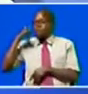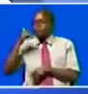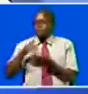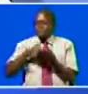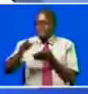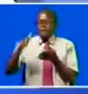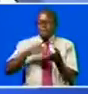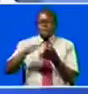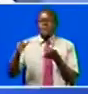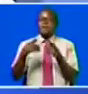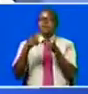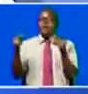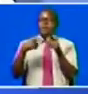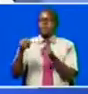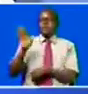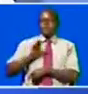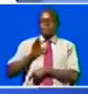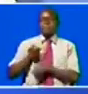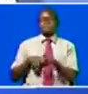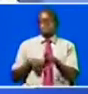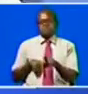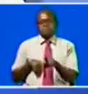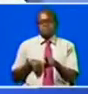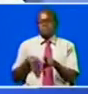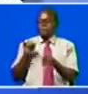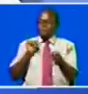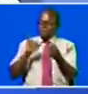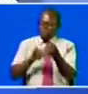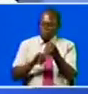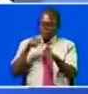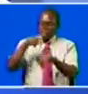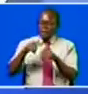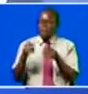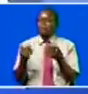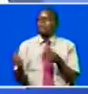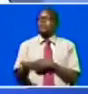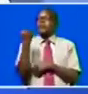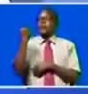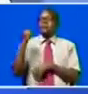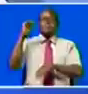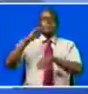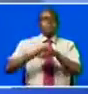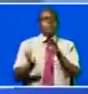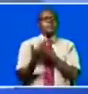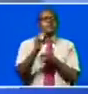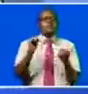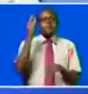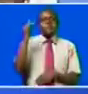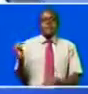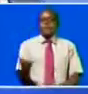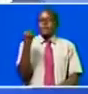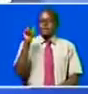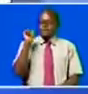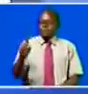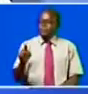wanawake ujumbe mkitumia na hizo message za kijinga jinga. Na mke wako ukiamka asubuhi hata huwezi kumwambia good morning. Kwa nini unaamka asubuhi na mtumia